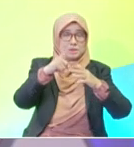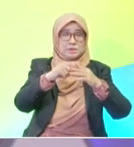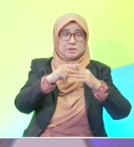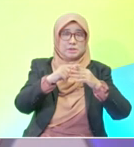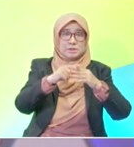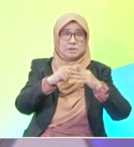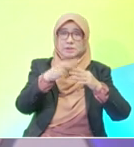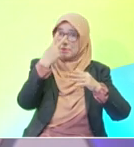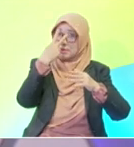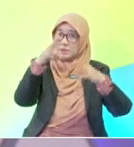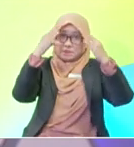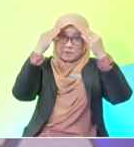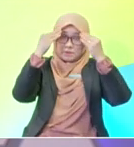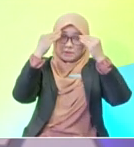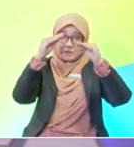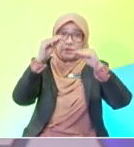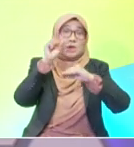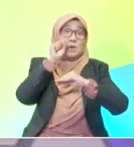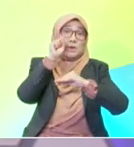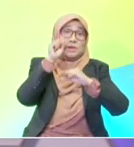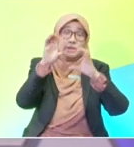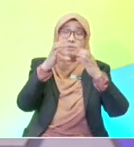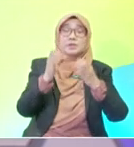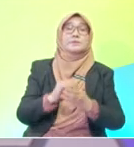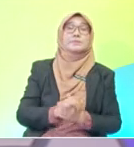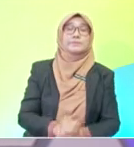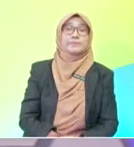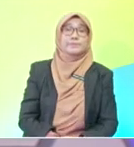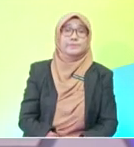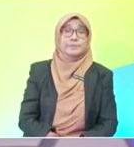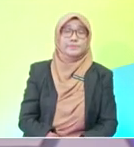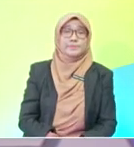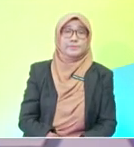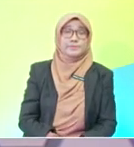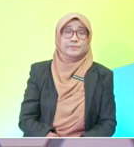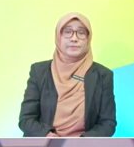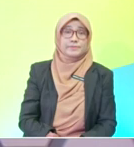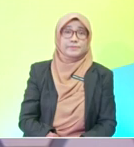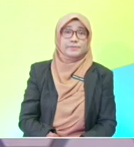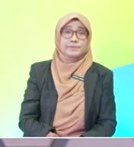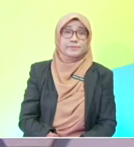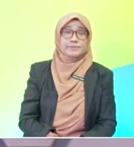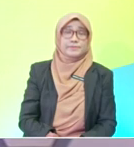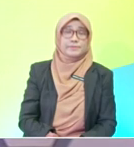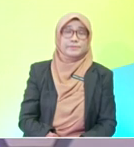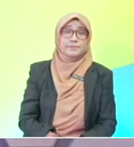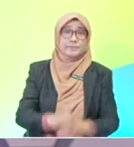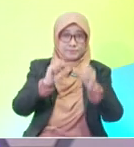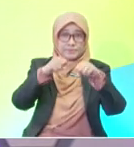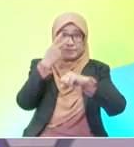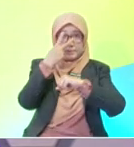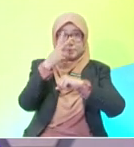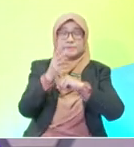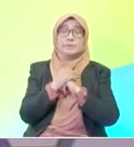tapi pendek sikit. Oh, dekat bawah dah, Cikgu. Ah, ya. Pendek, tapi dekat atas ni naik sikit. Oh,